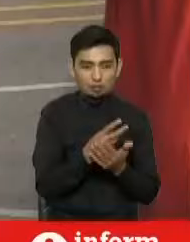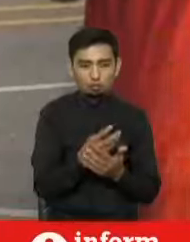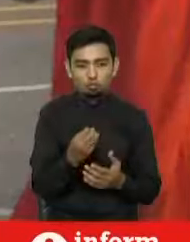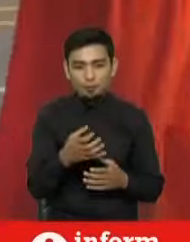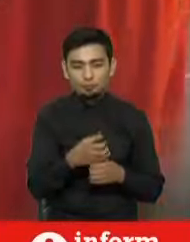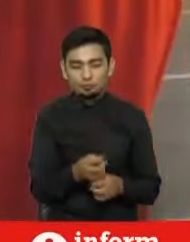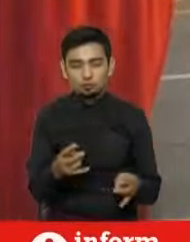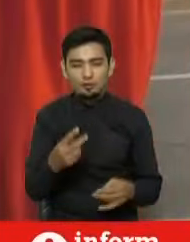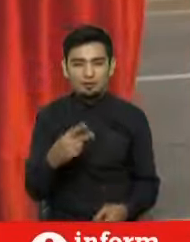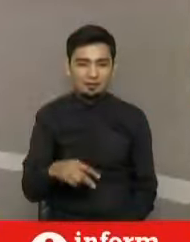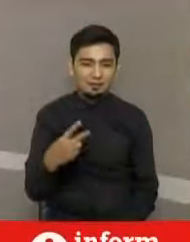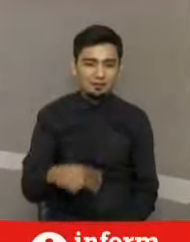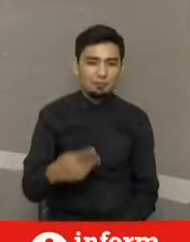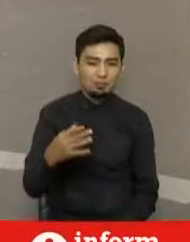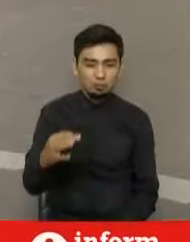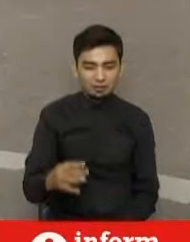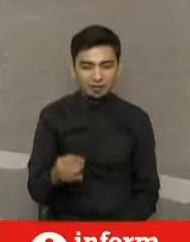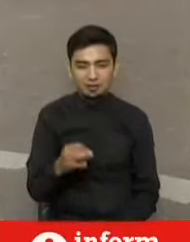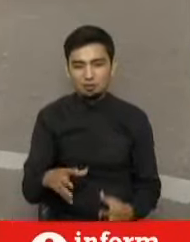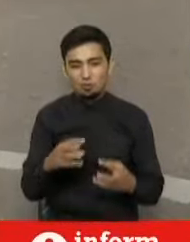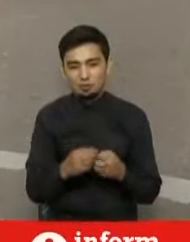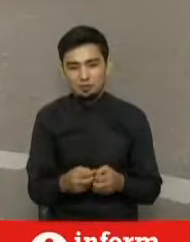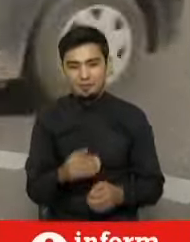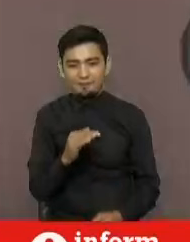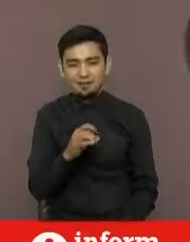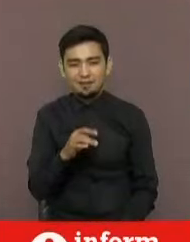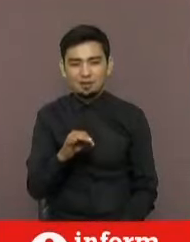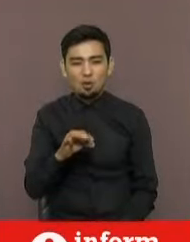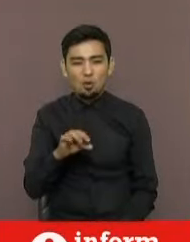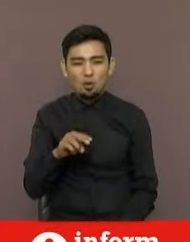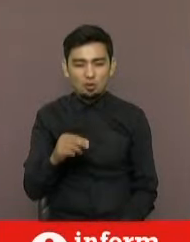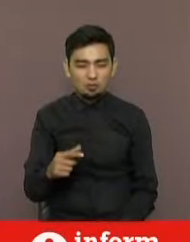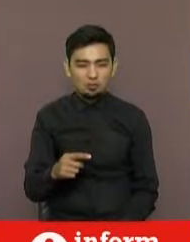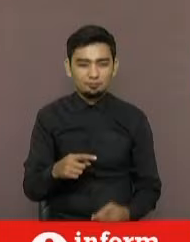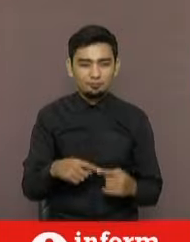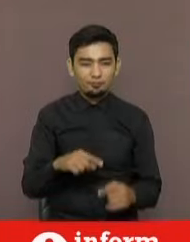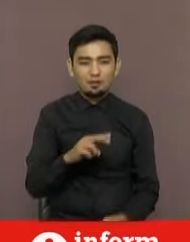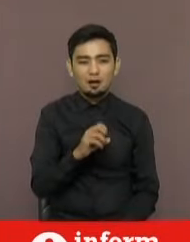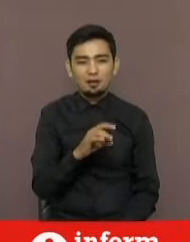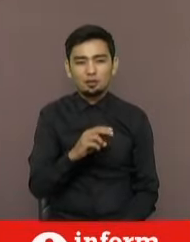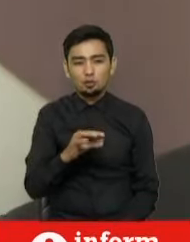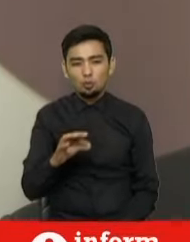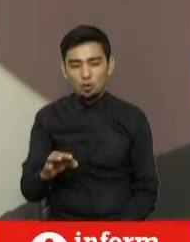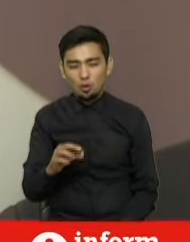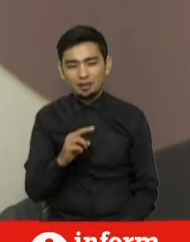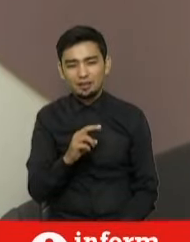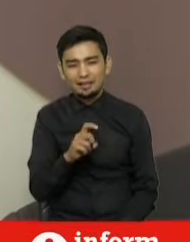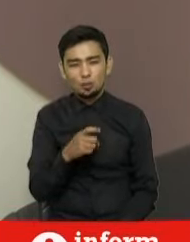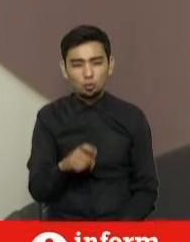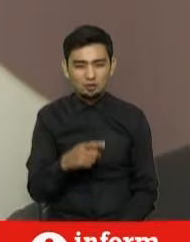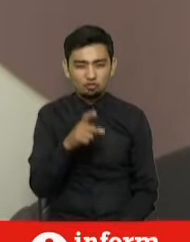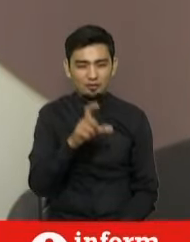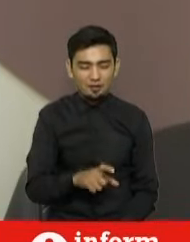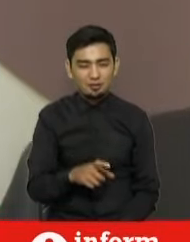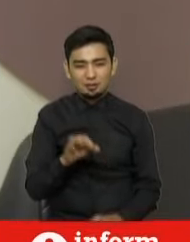ниже 20-25%, что обусловлено физиологическими особенностями. Кардиохирург Юрий Пя отмечает примечательный